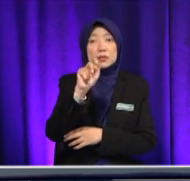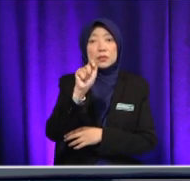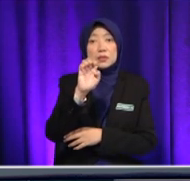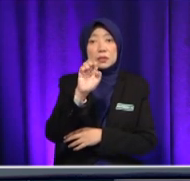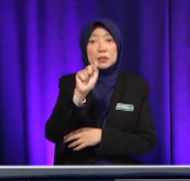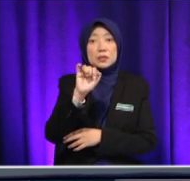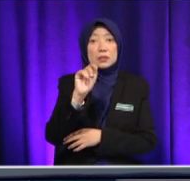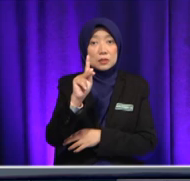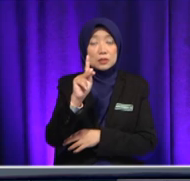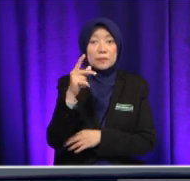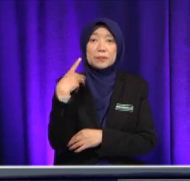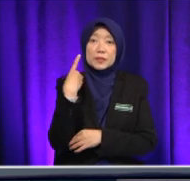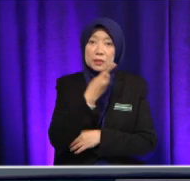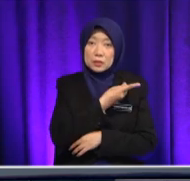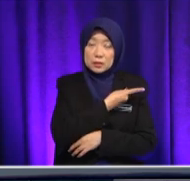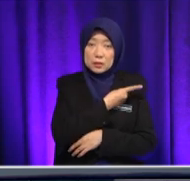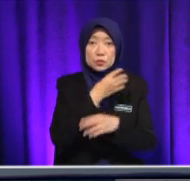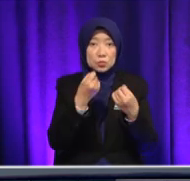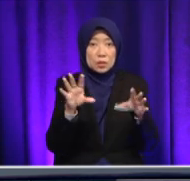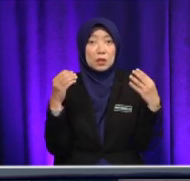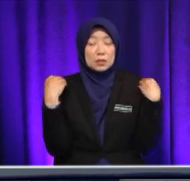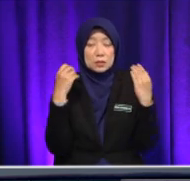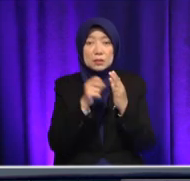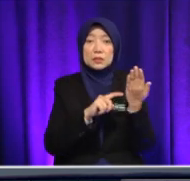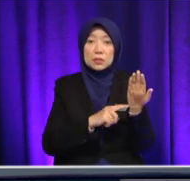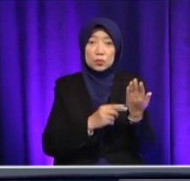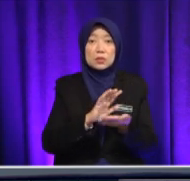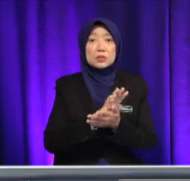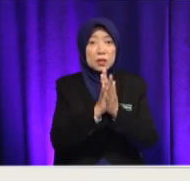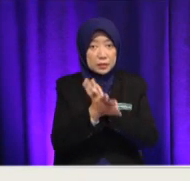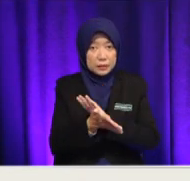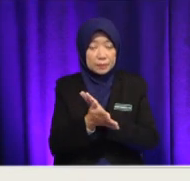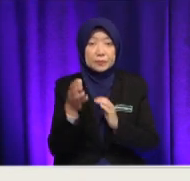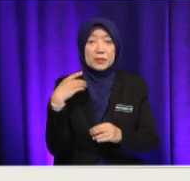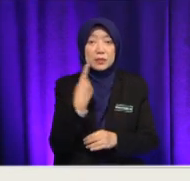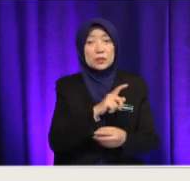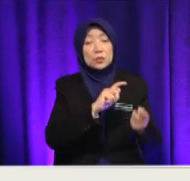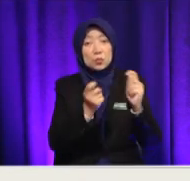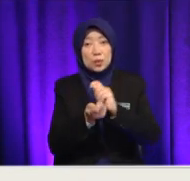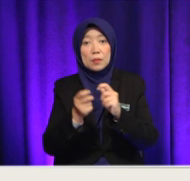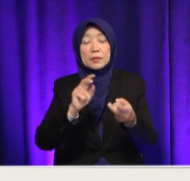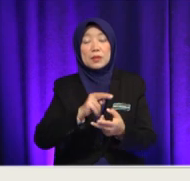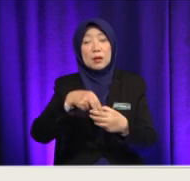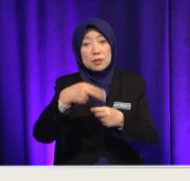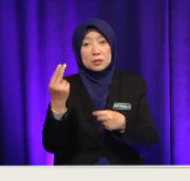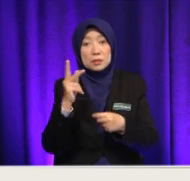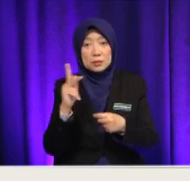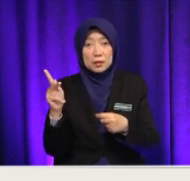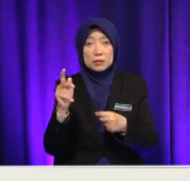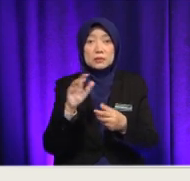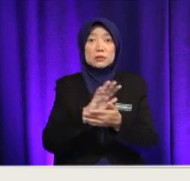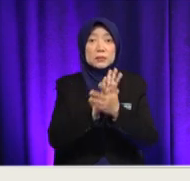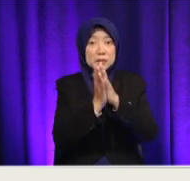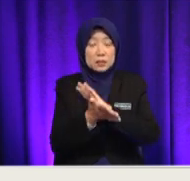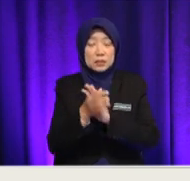kita hasilkan dia jadi sintetik. Okey, ataupun nama lain, kata lain bagi polimer sintetik ini